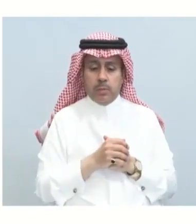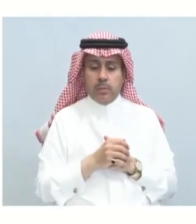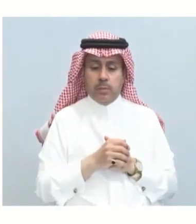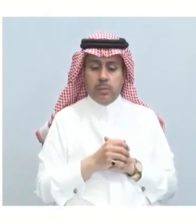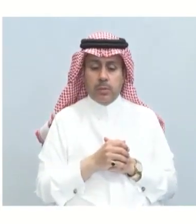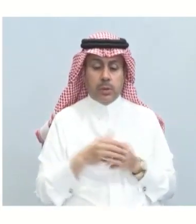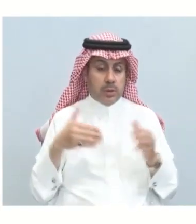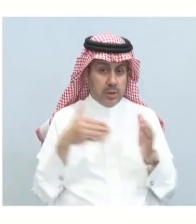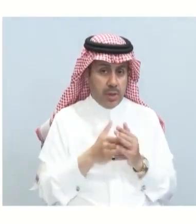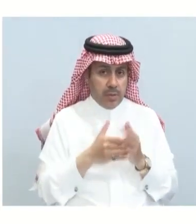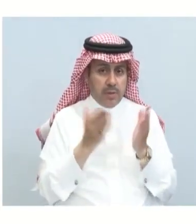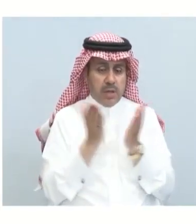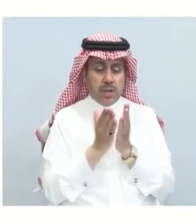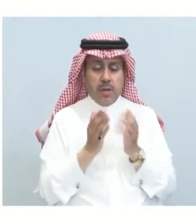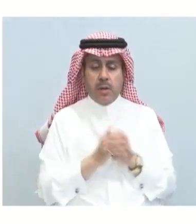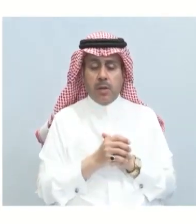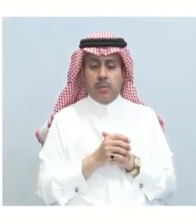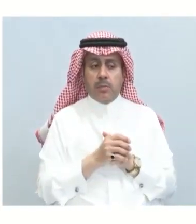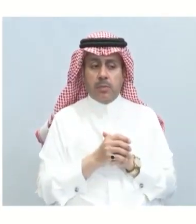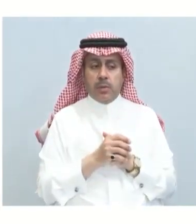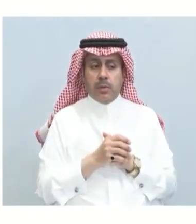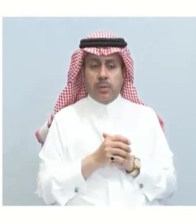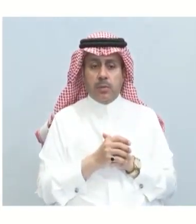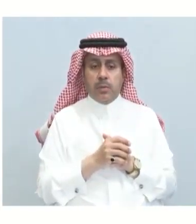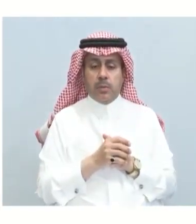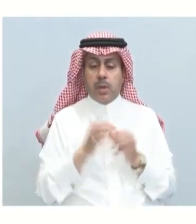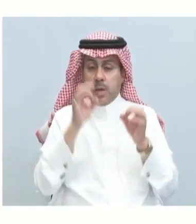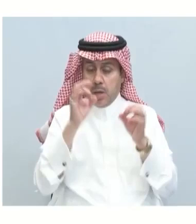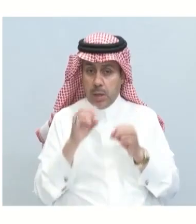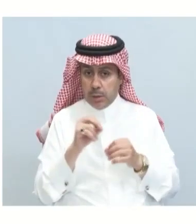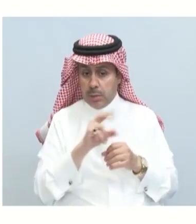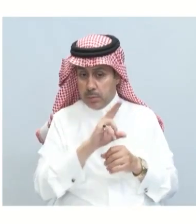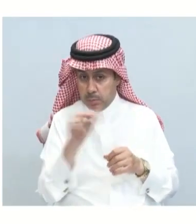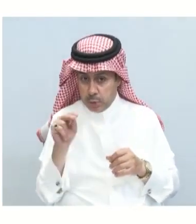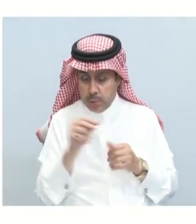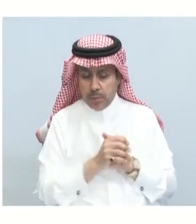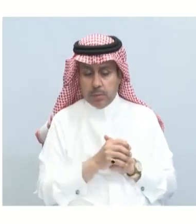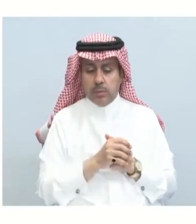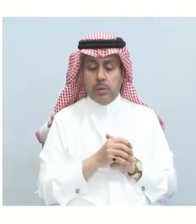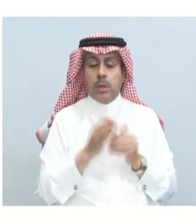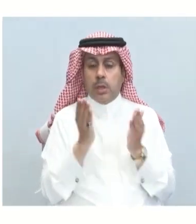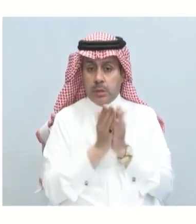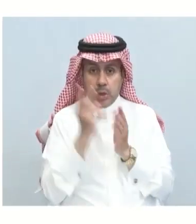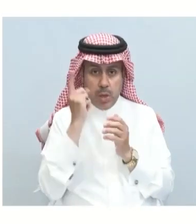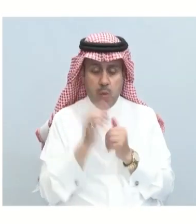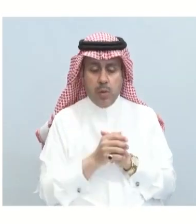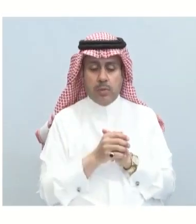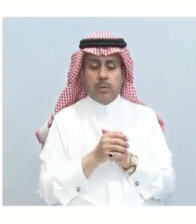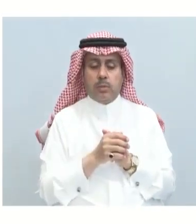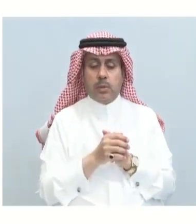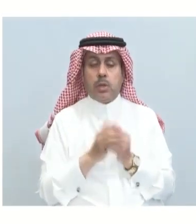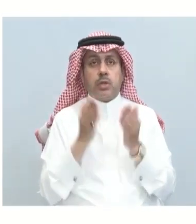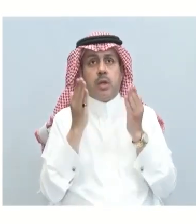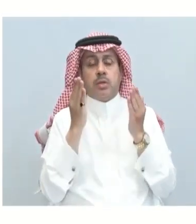ذلك نكون قد اتينا على ختم درس اليوم الايات المتشابهات وكان درسنا هو الدرس الاول